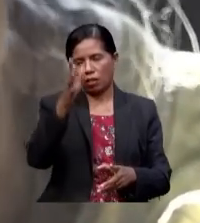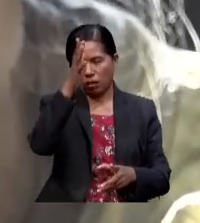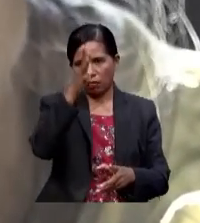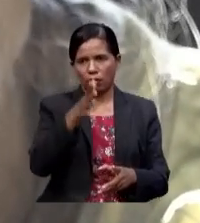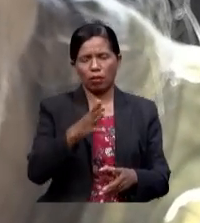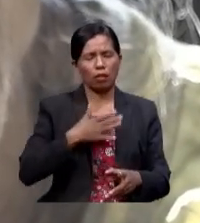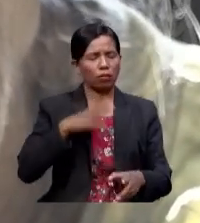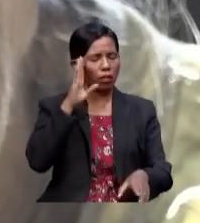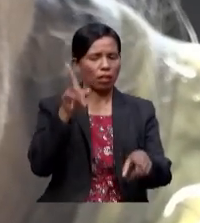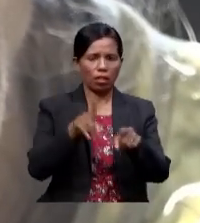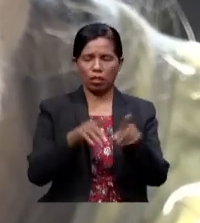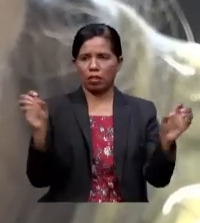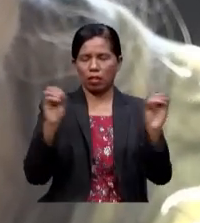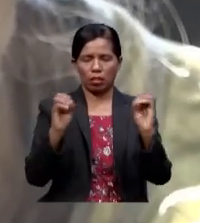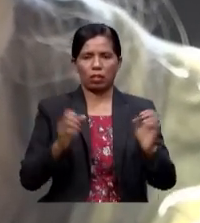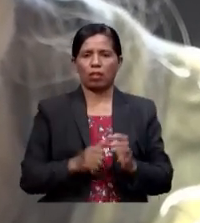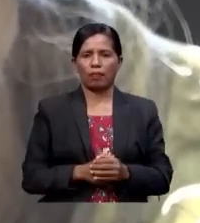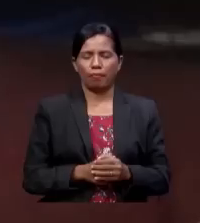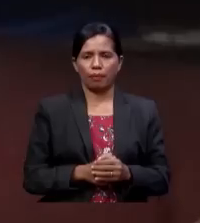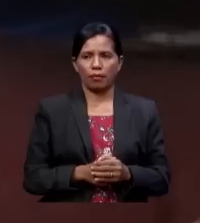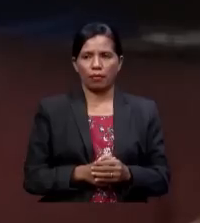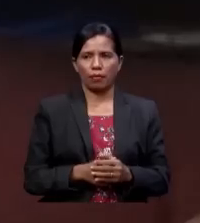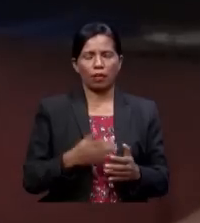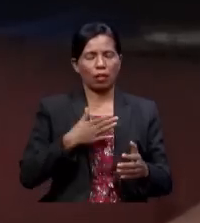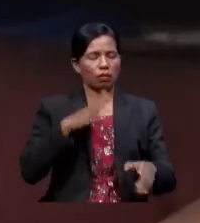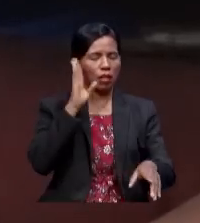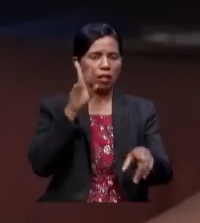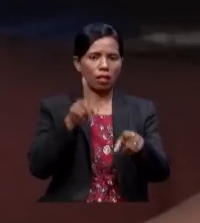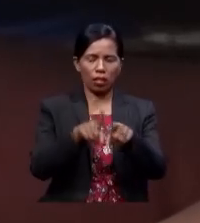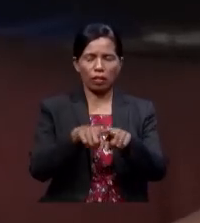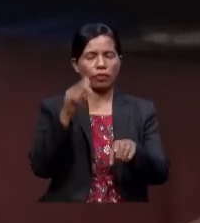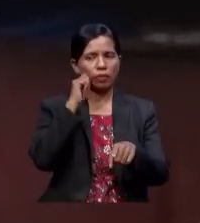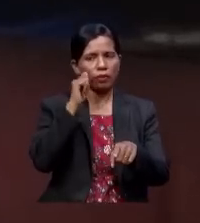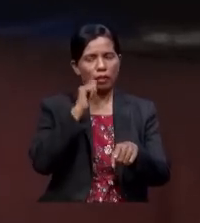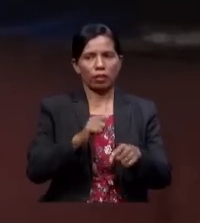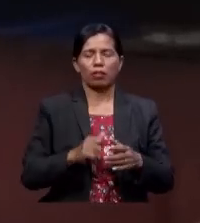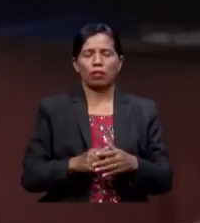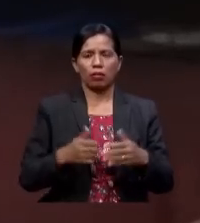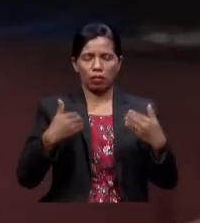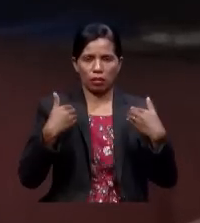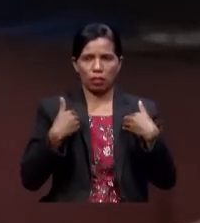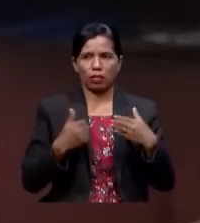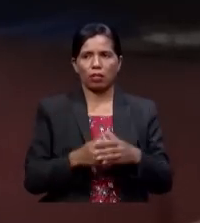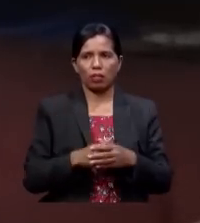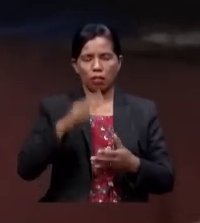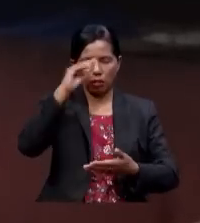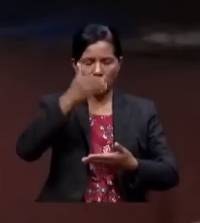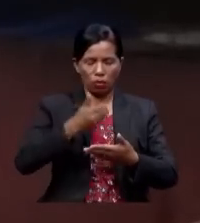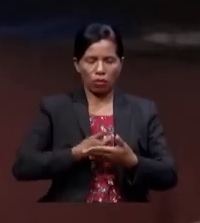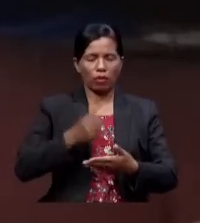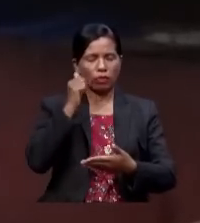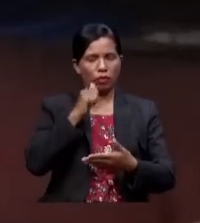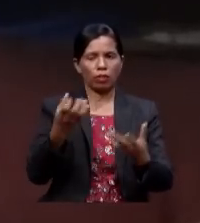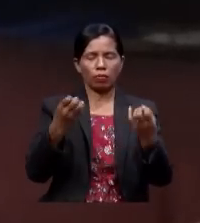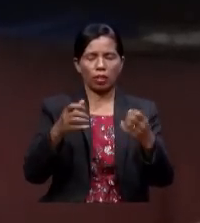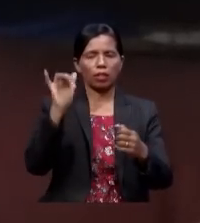lah ya. Alin be, alin be, alin lah. Aku alin fetu dah be. Inang kik ni niam be. Wan feto barak be hela te honi